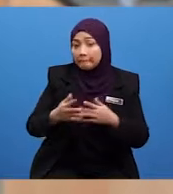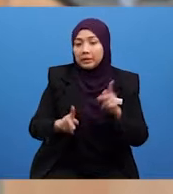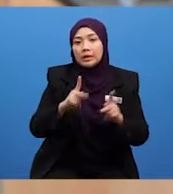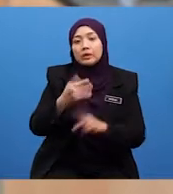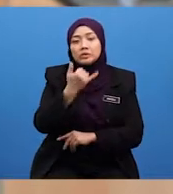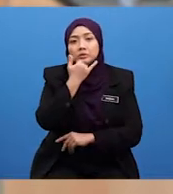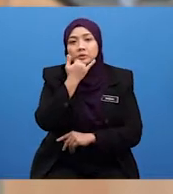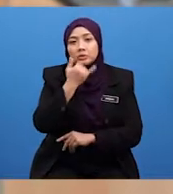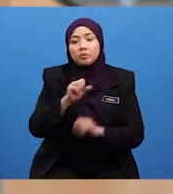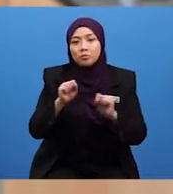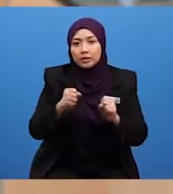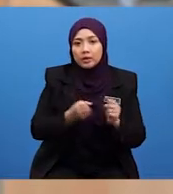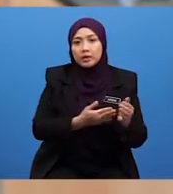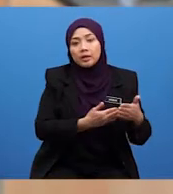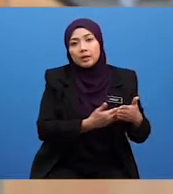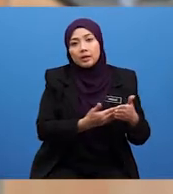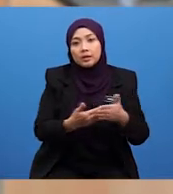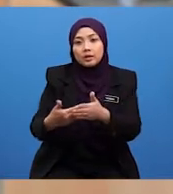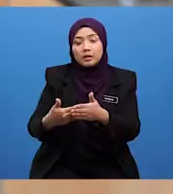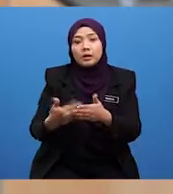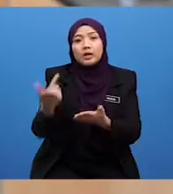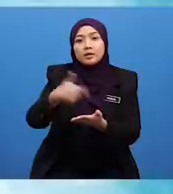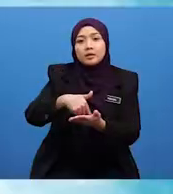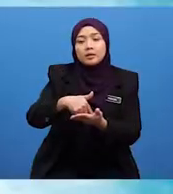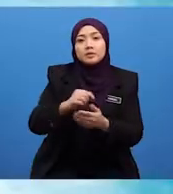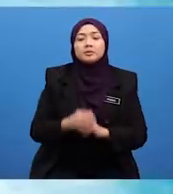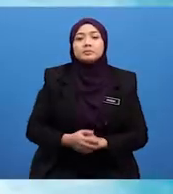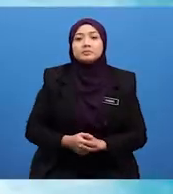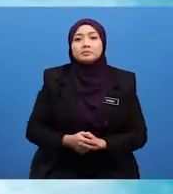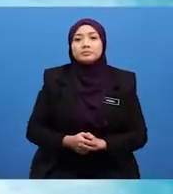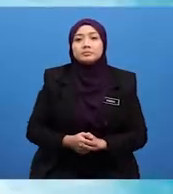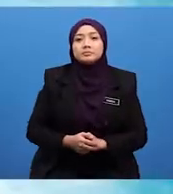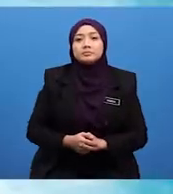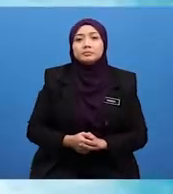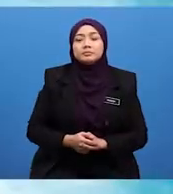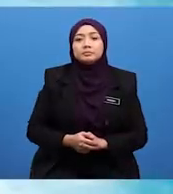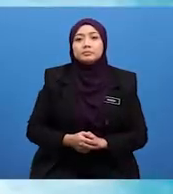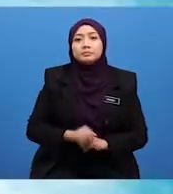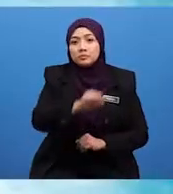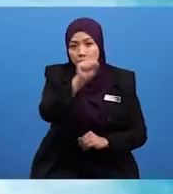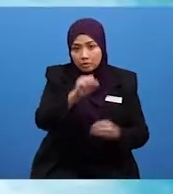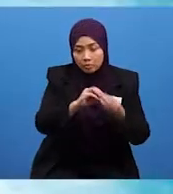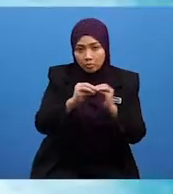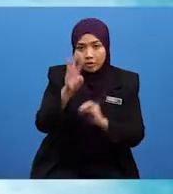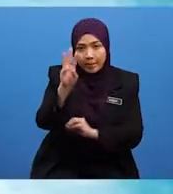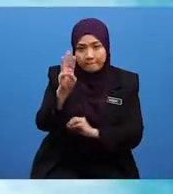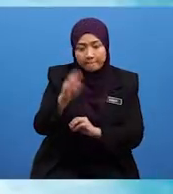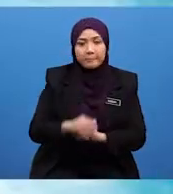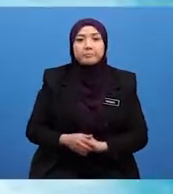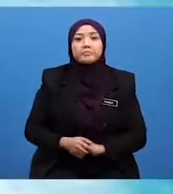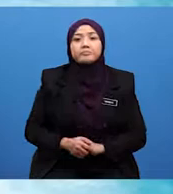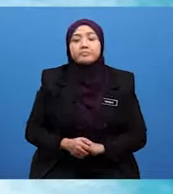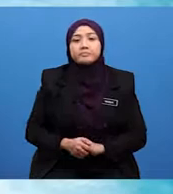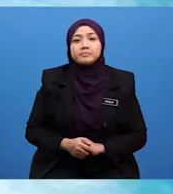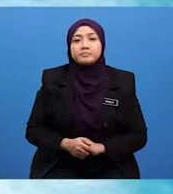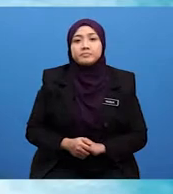risau. Teruskan usaha anda. Jangan putus asa. Kita sambung dengan soalan 6.